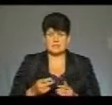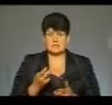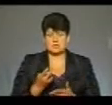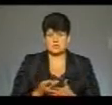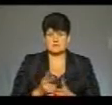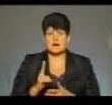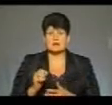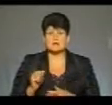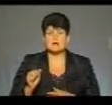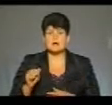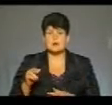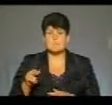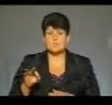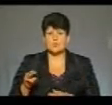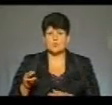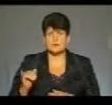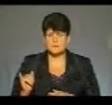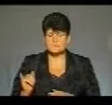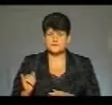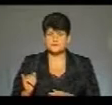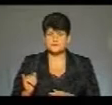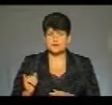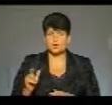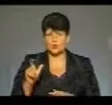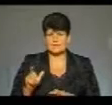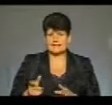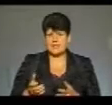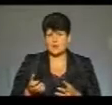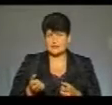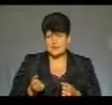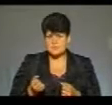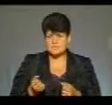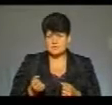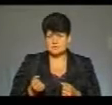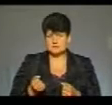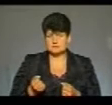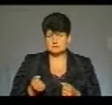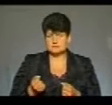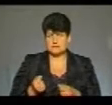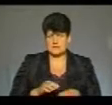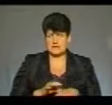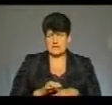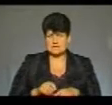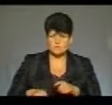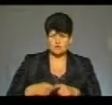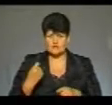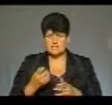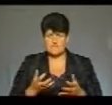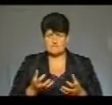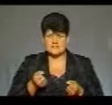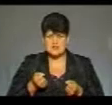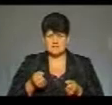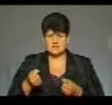капоті припаркованого автомобіля Nissan Qashqai, людина отримала подібні тілесні ушкодження, взявши